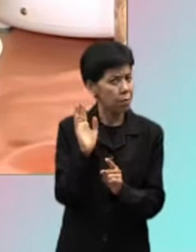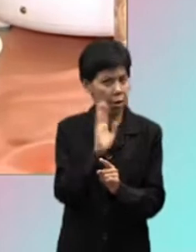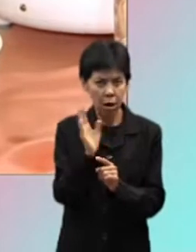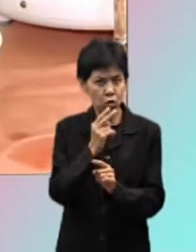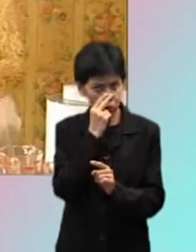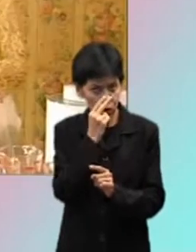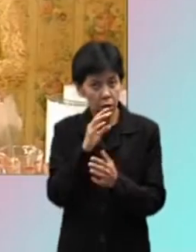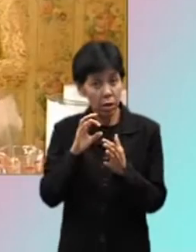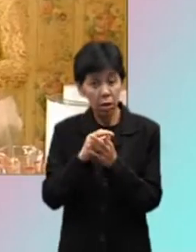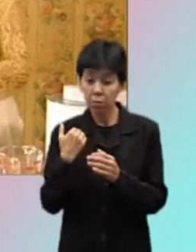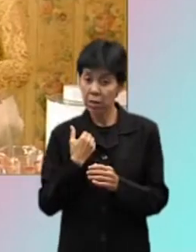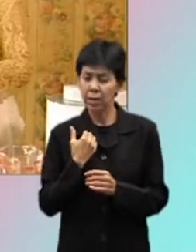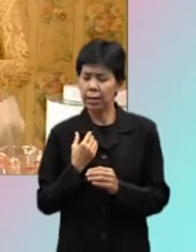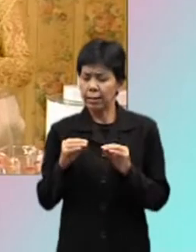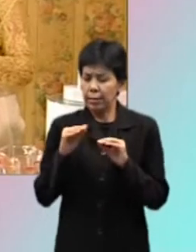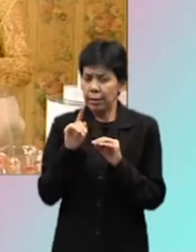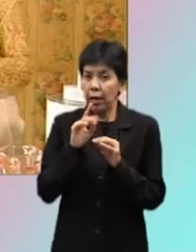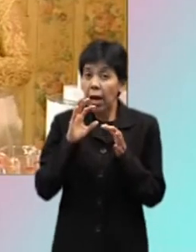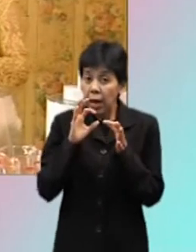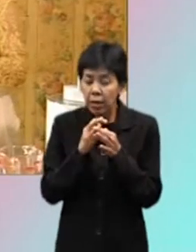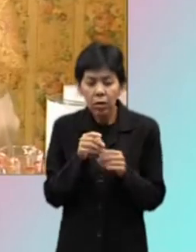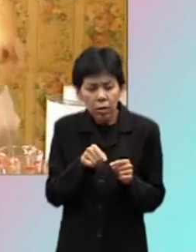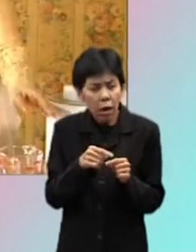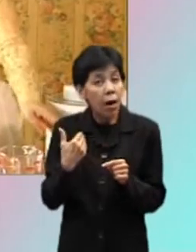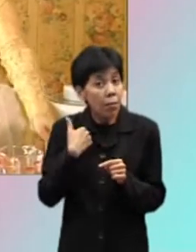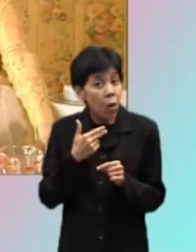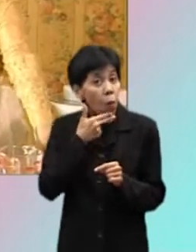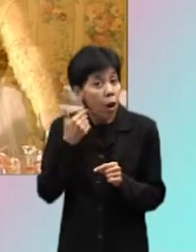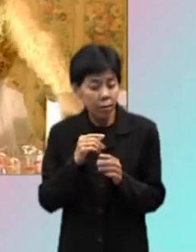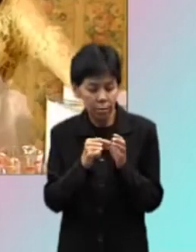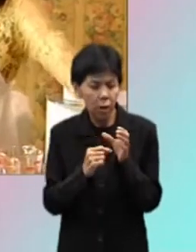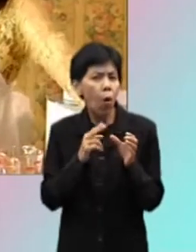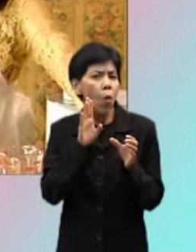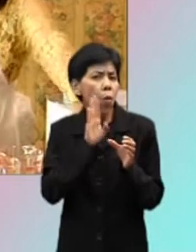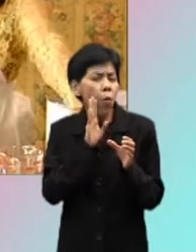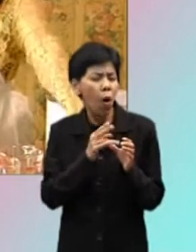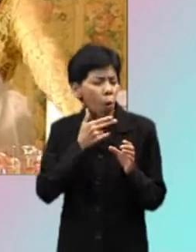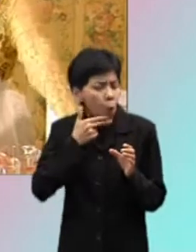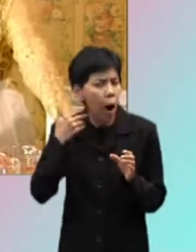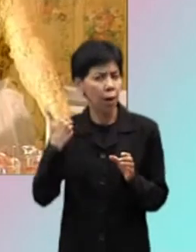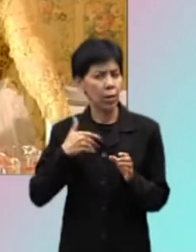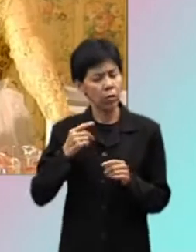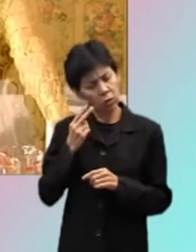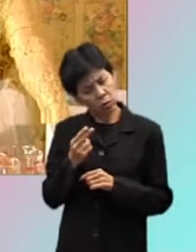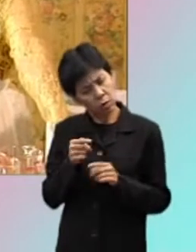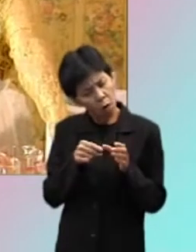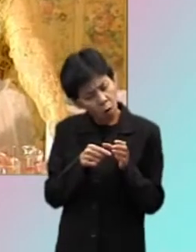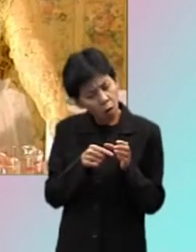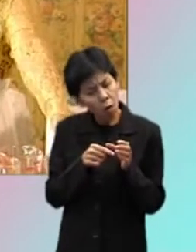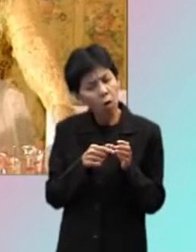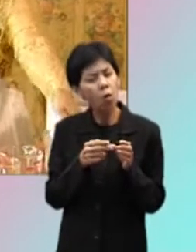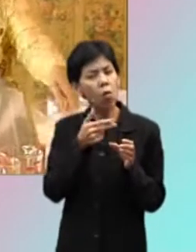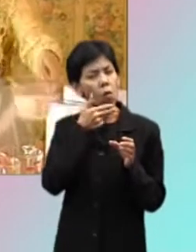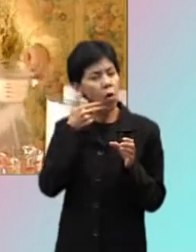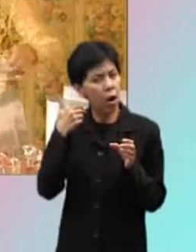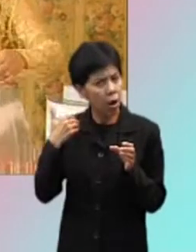ว่ามีส่วนผสมอยู่อย่างนึงซึ่งมีรสชาติของหวานอยู่แล้วก็คือมะตูมนะคะเพราะฉะนั้นเนี่ยเราจะต้องดูด้วยว่ามะตูมของเราเนี่